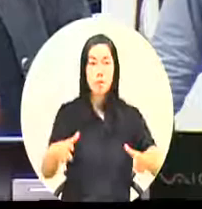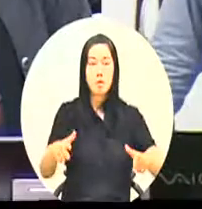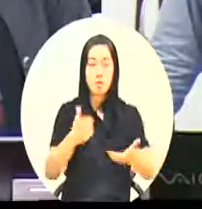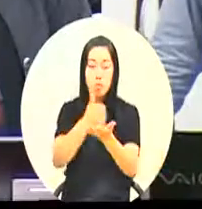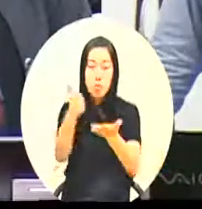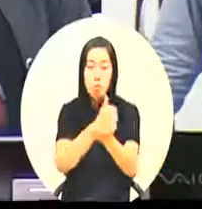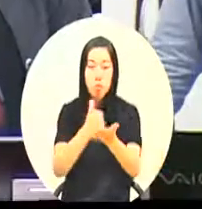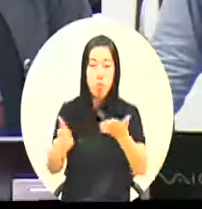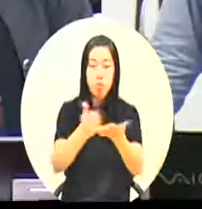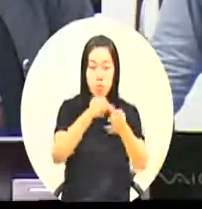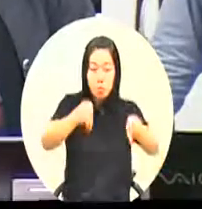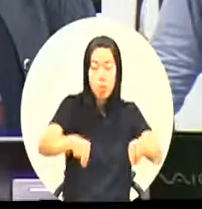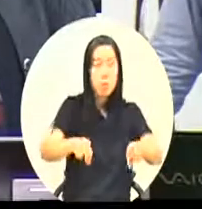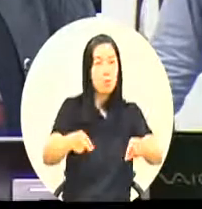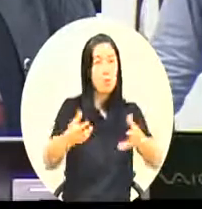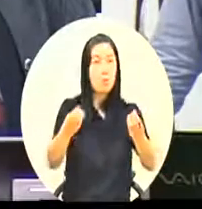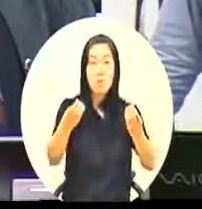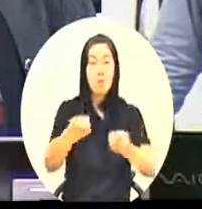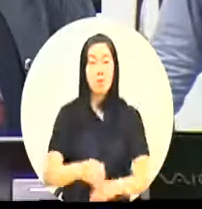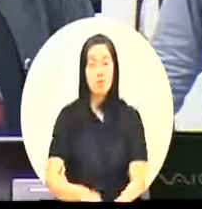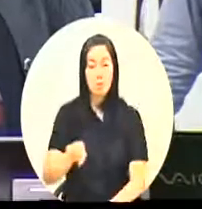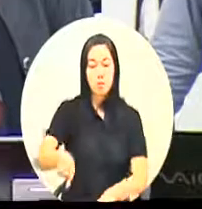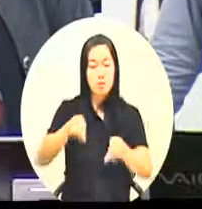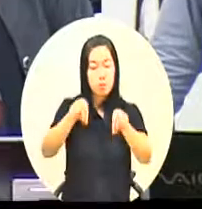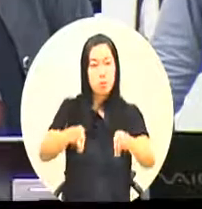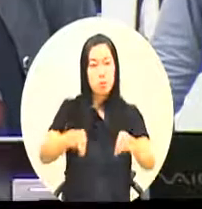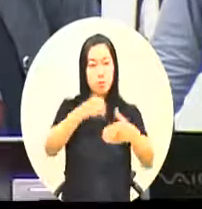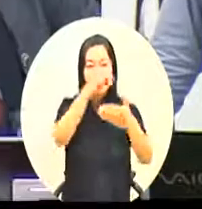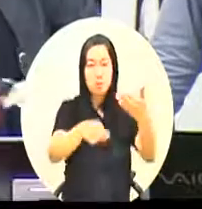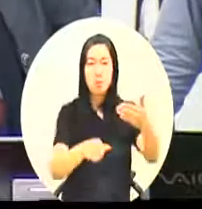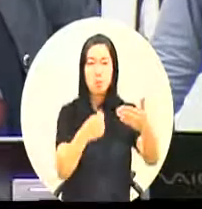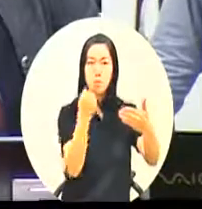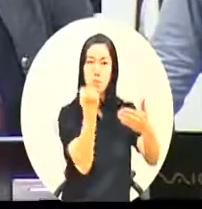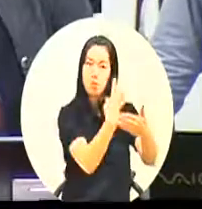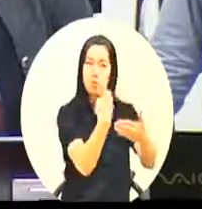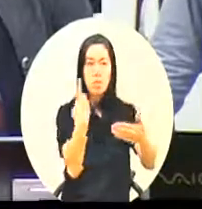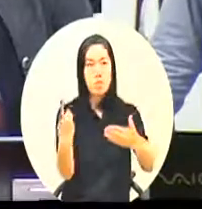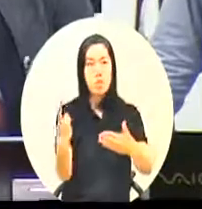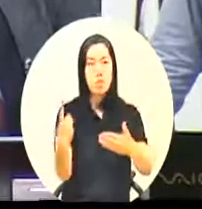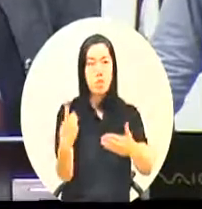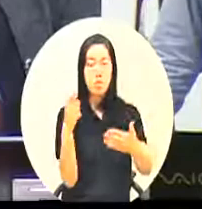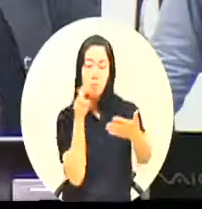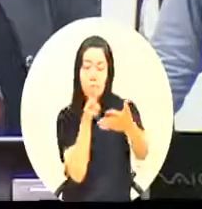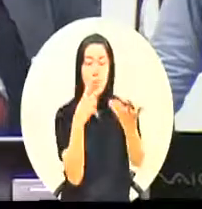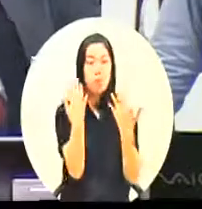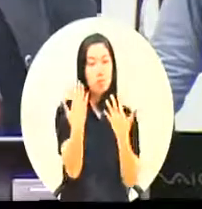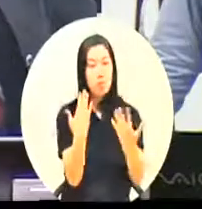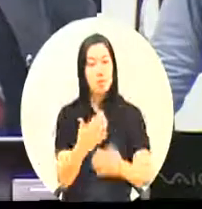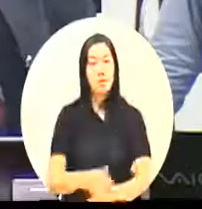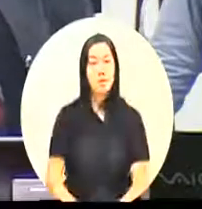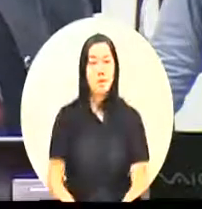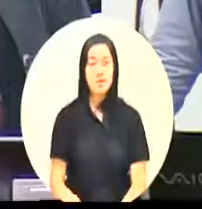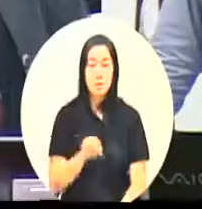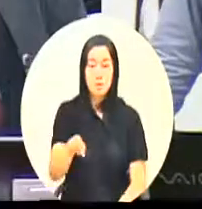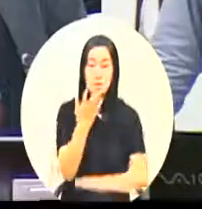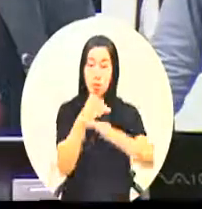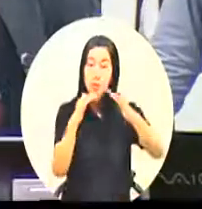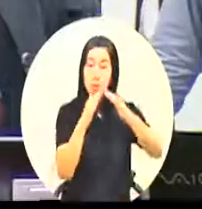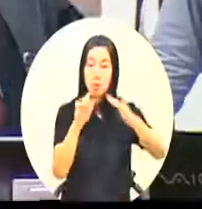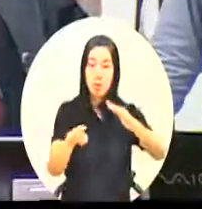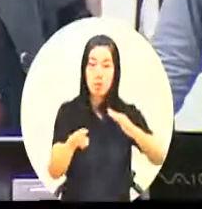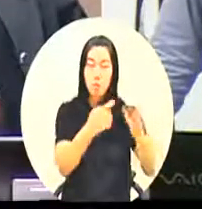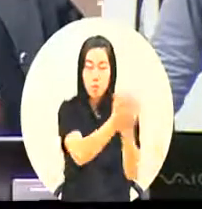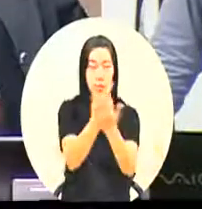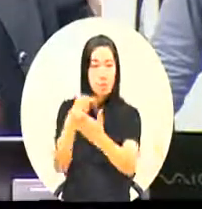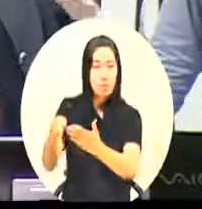约，他们这个契约大概4张EQ， 这个都很清楚。 那现在所有的学校就依